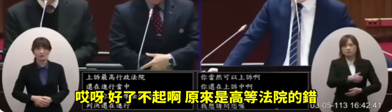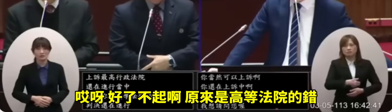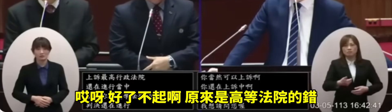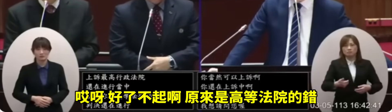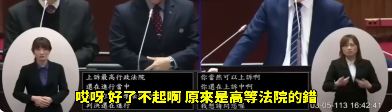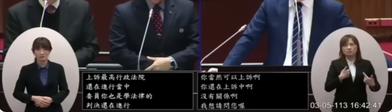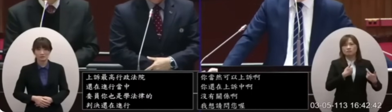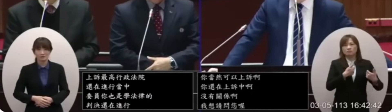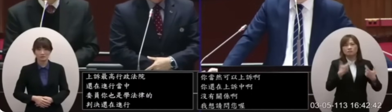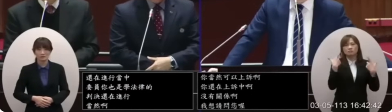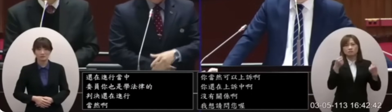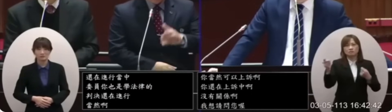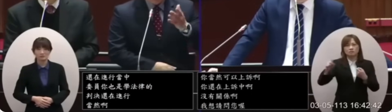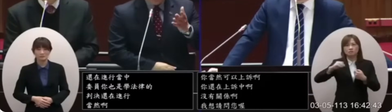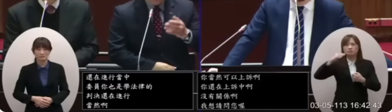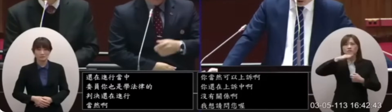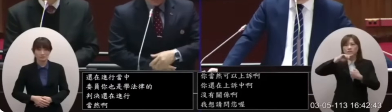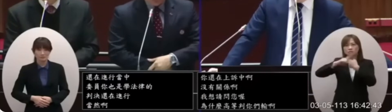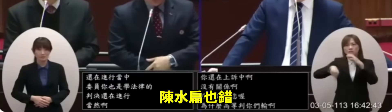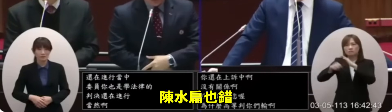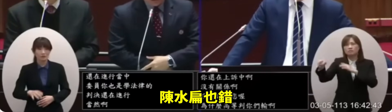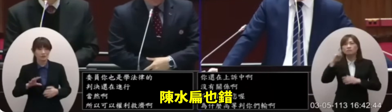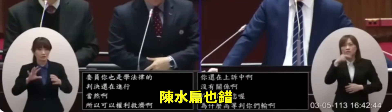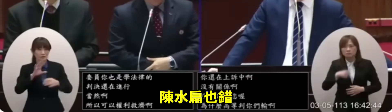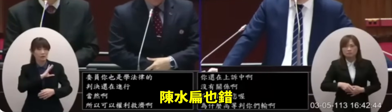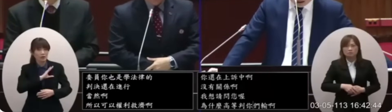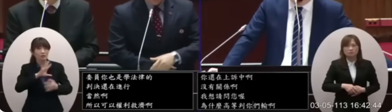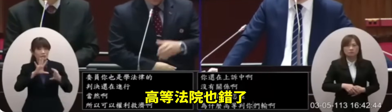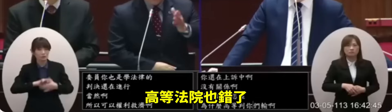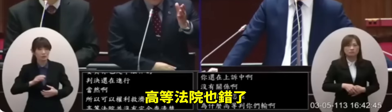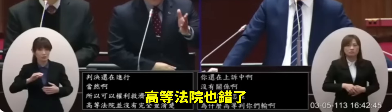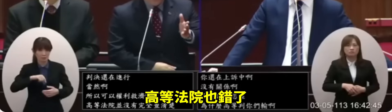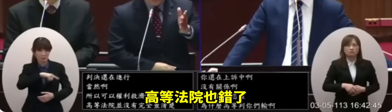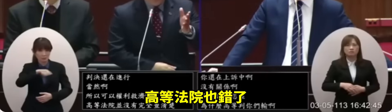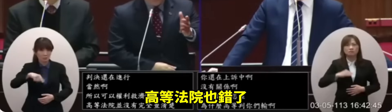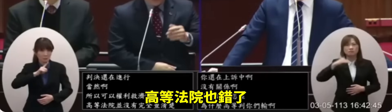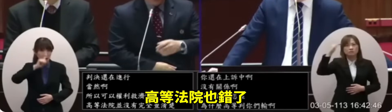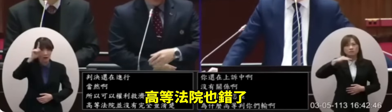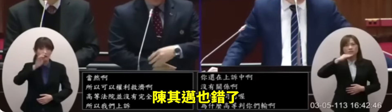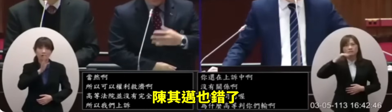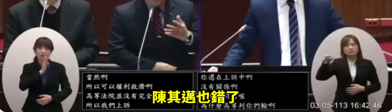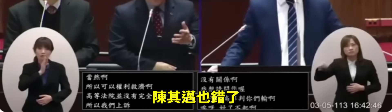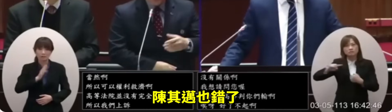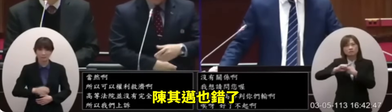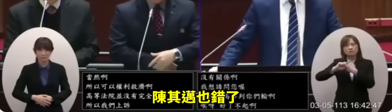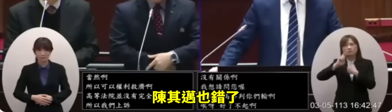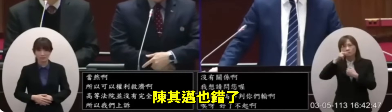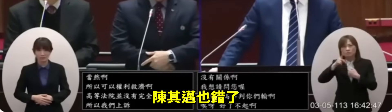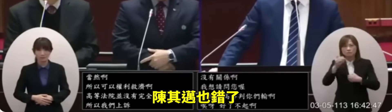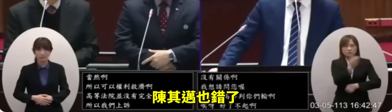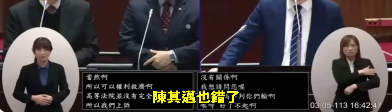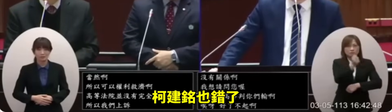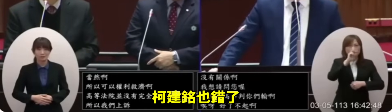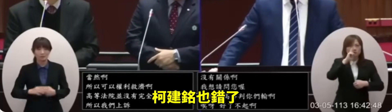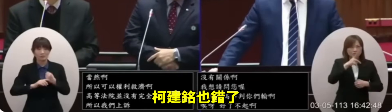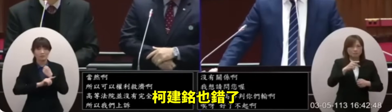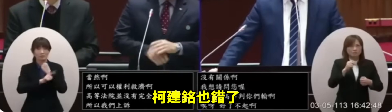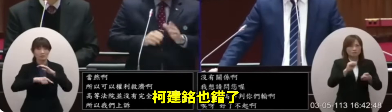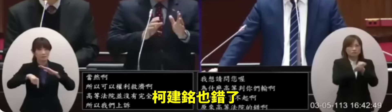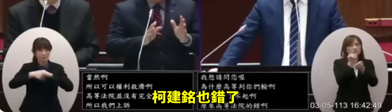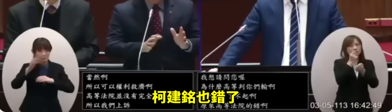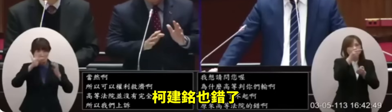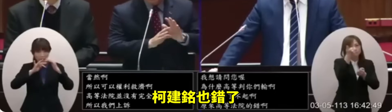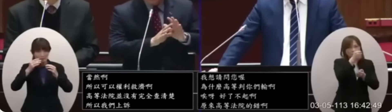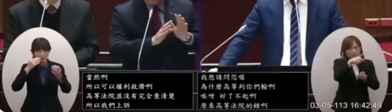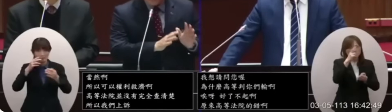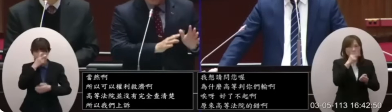等法院的错啊！ 当然说 陈水扁也错了，高等法院也错了，陈其迈也错了，柯建铭也